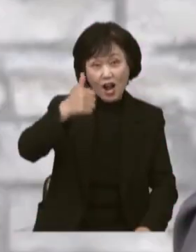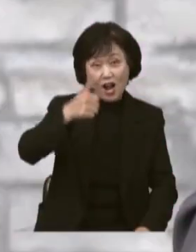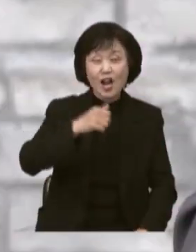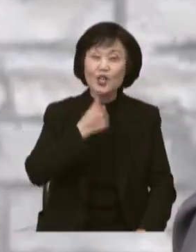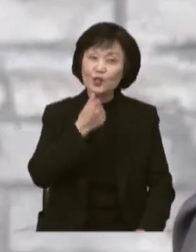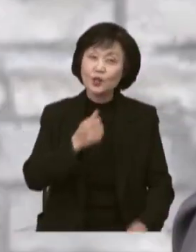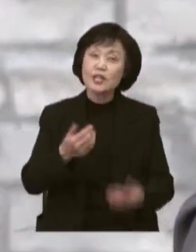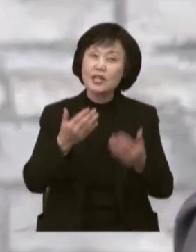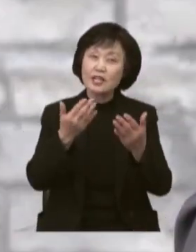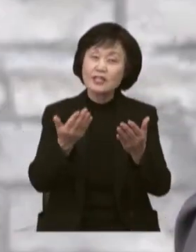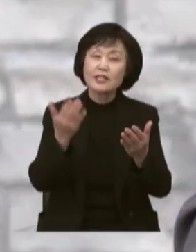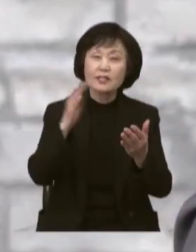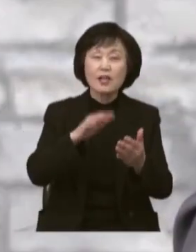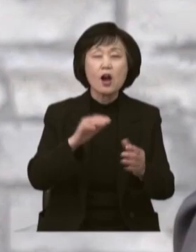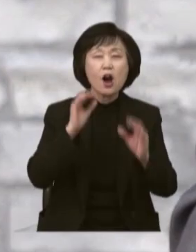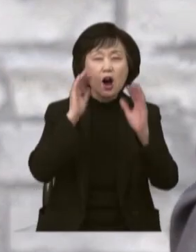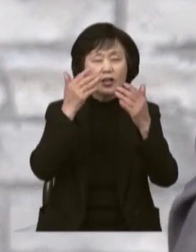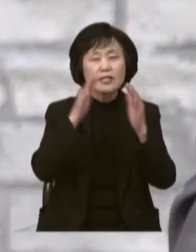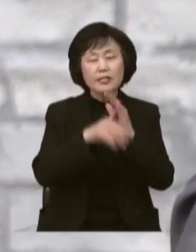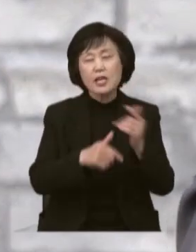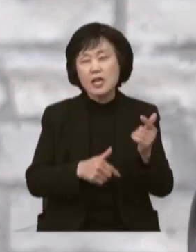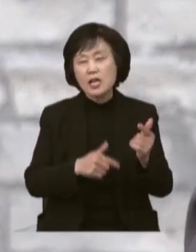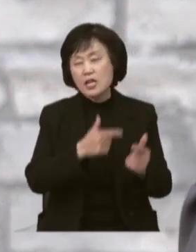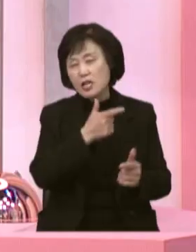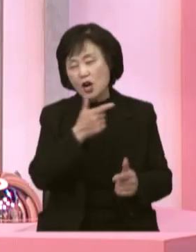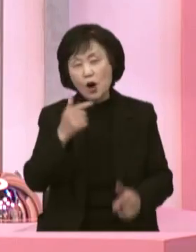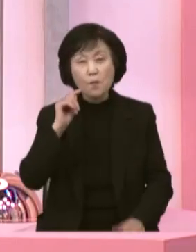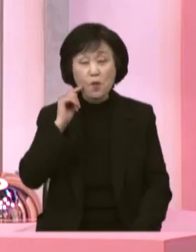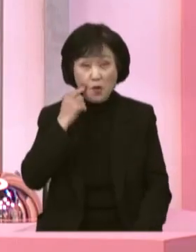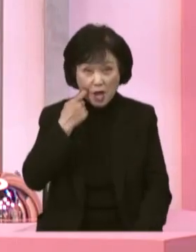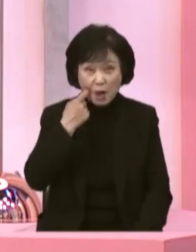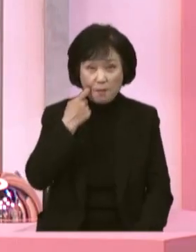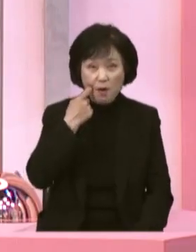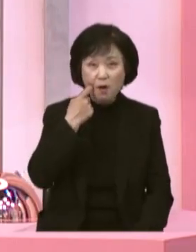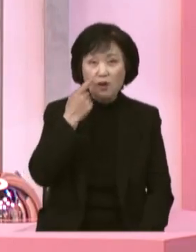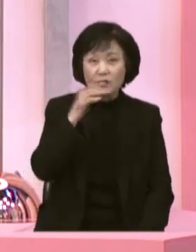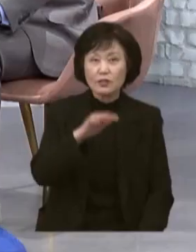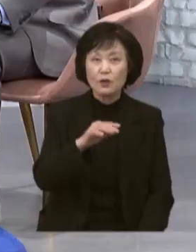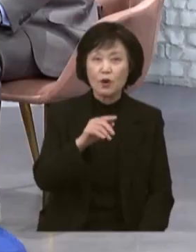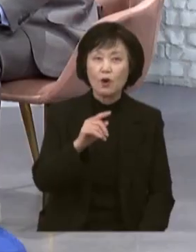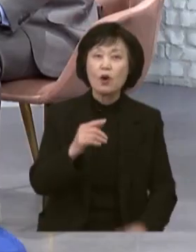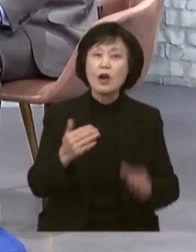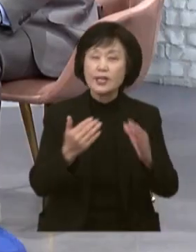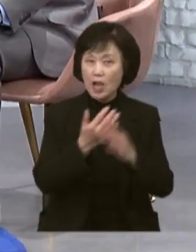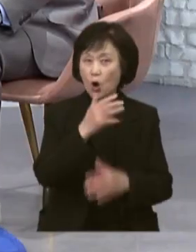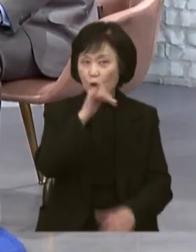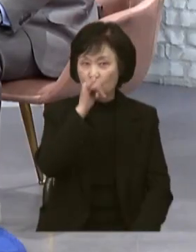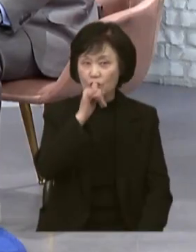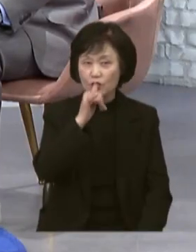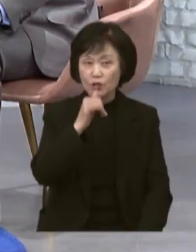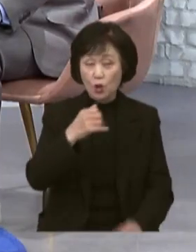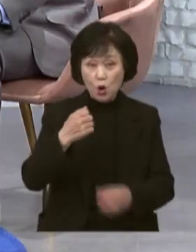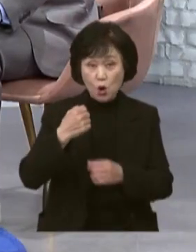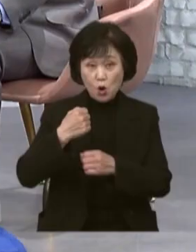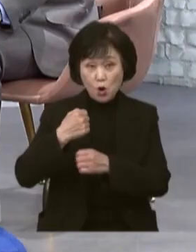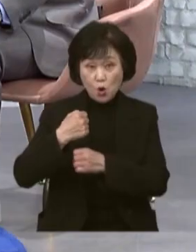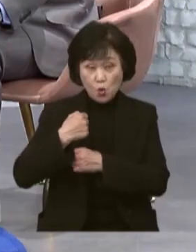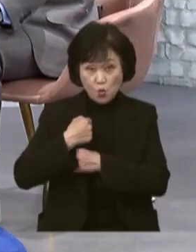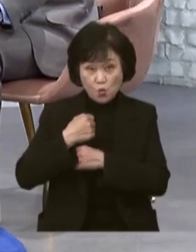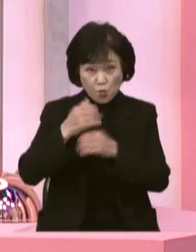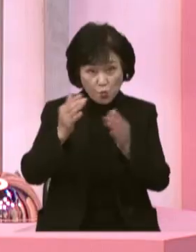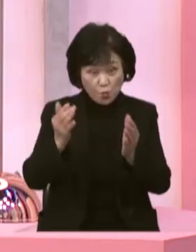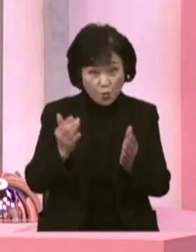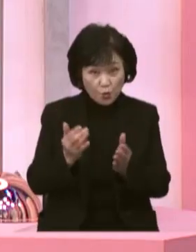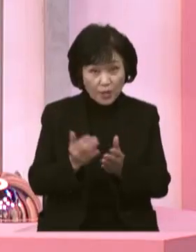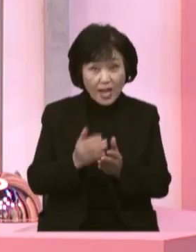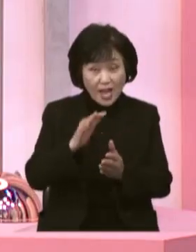많았어. 저도 했었어요. 아 그래요? 저도 갔었어요. 갔었냐? 그랬어요? 연배가 비슷한가 보네. 아니요. 저거 엄청 났어요. 그럼